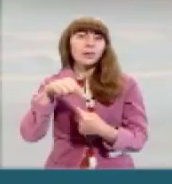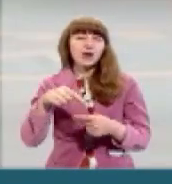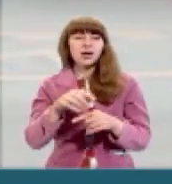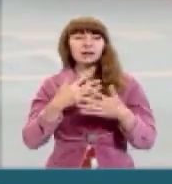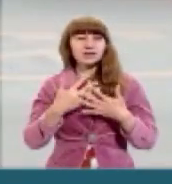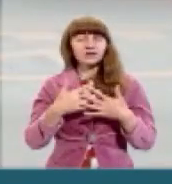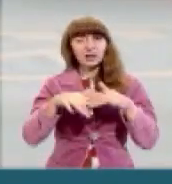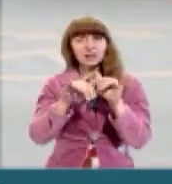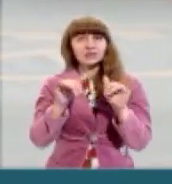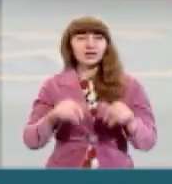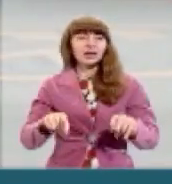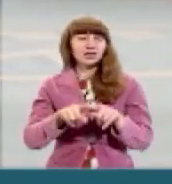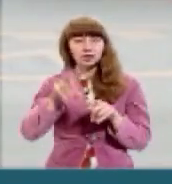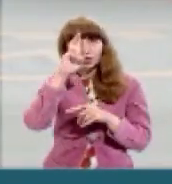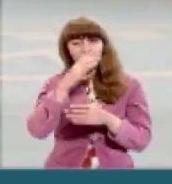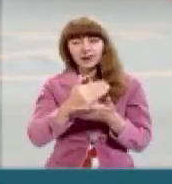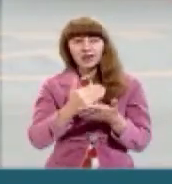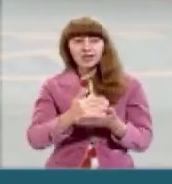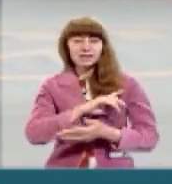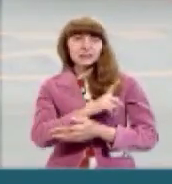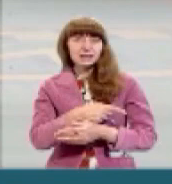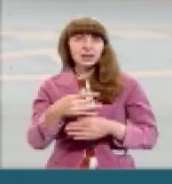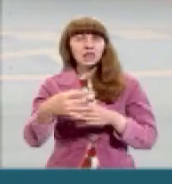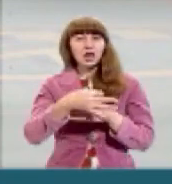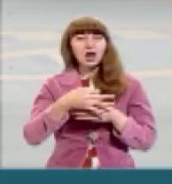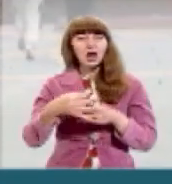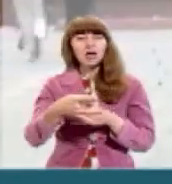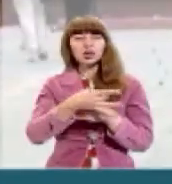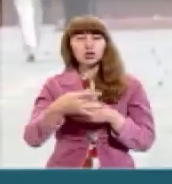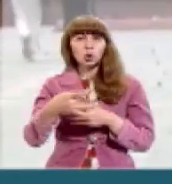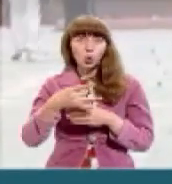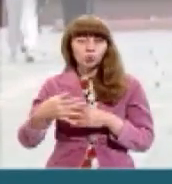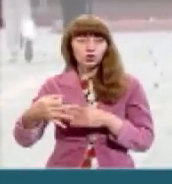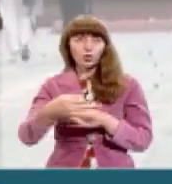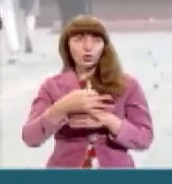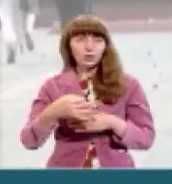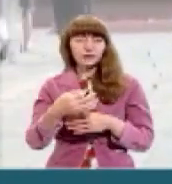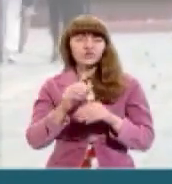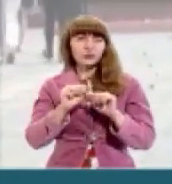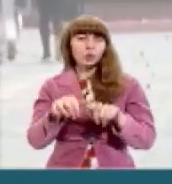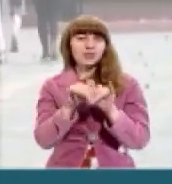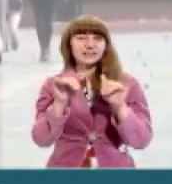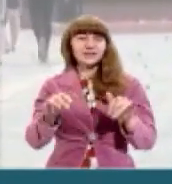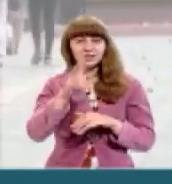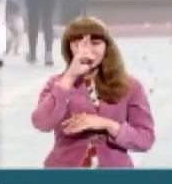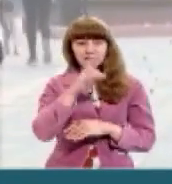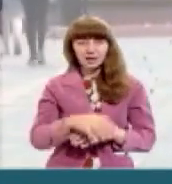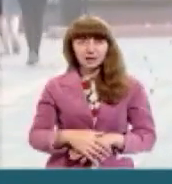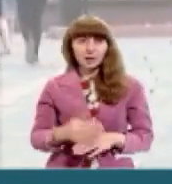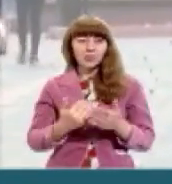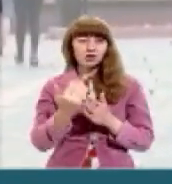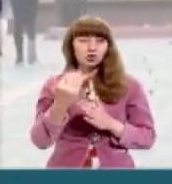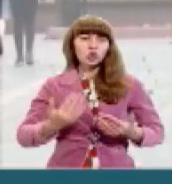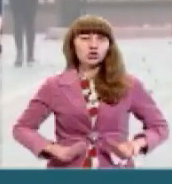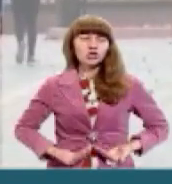активными темпами развиваются такие госпрограммы как сильные регионы драйвер развития страны устойчивые экономический рост направленный на повышение